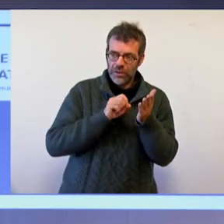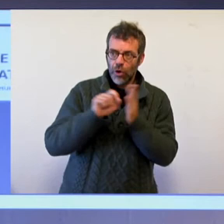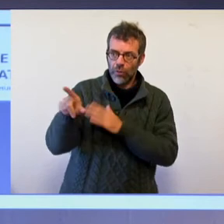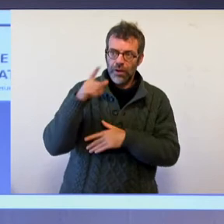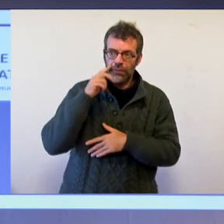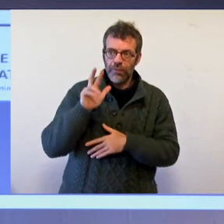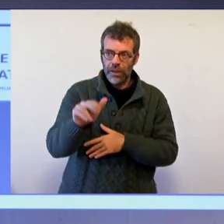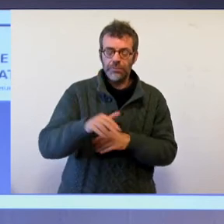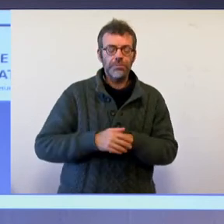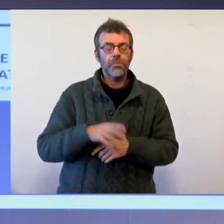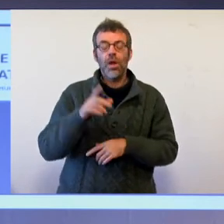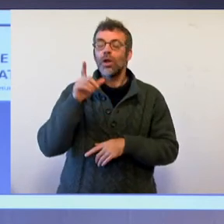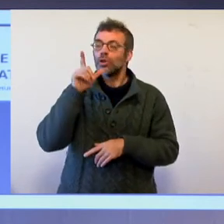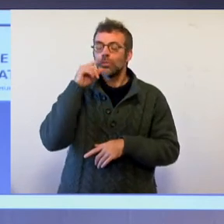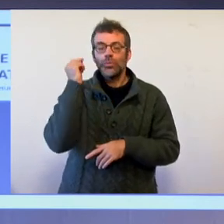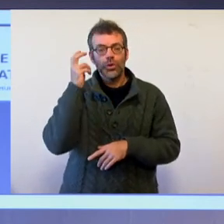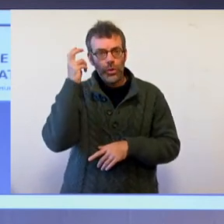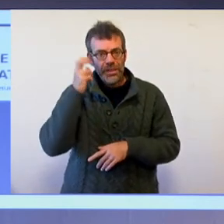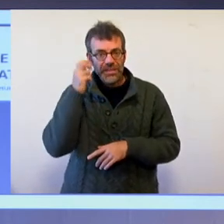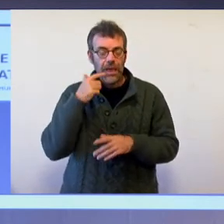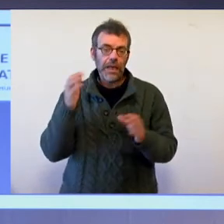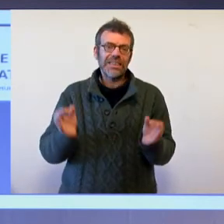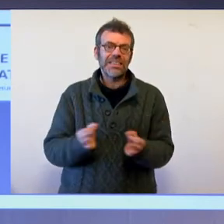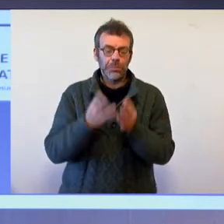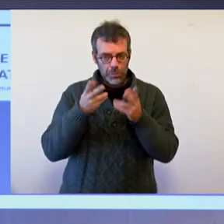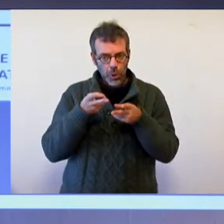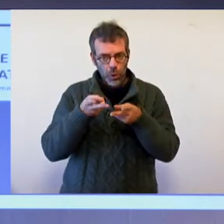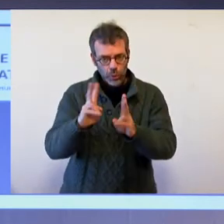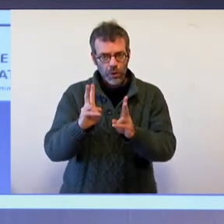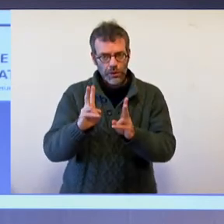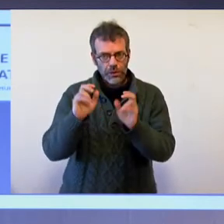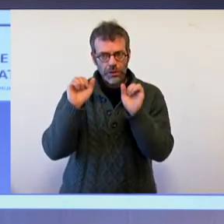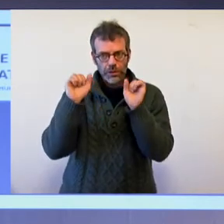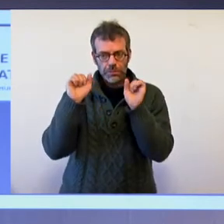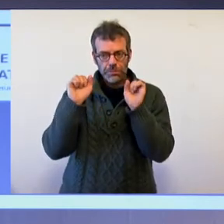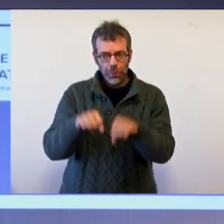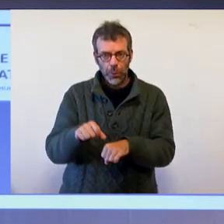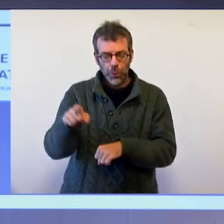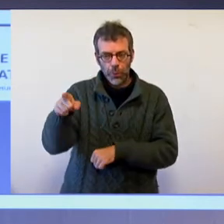petit mot, à titre exceptionnel, vous l'avez.